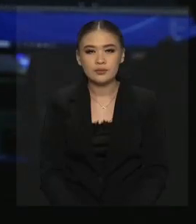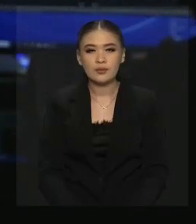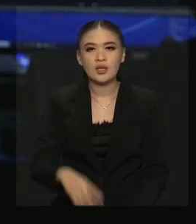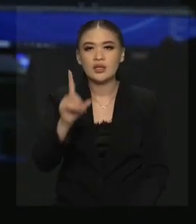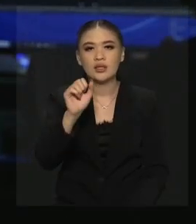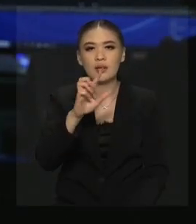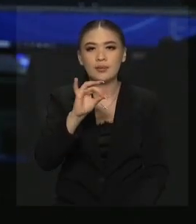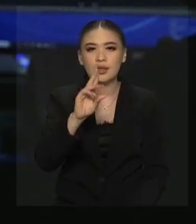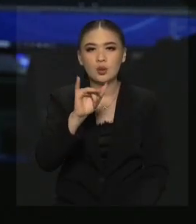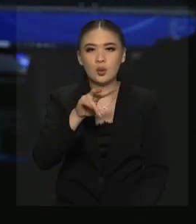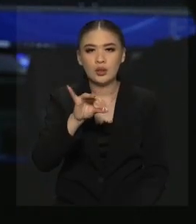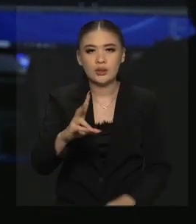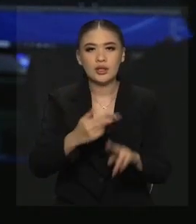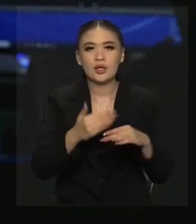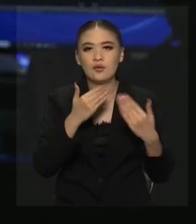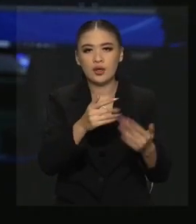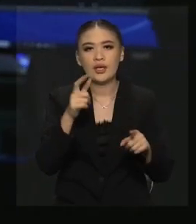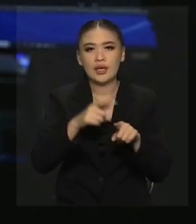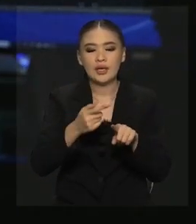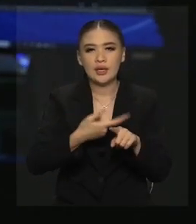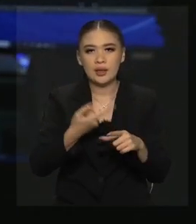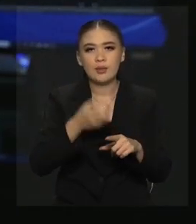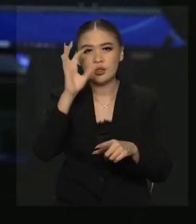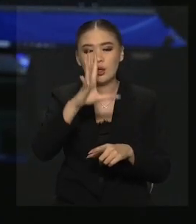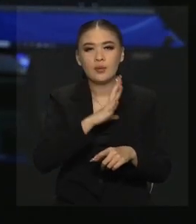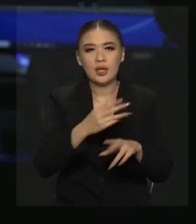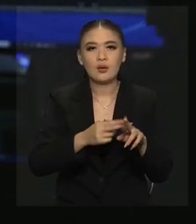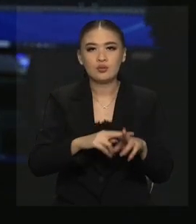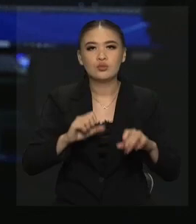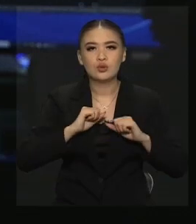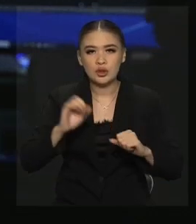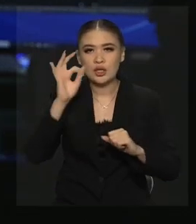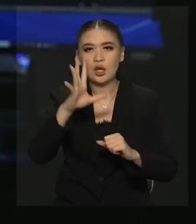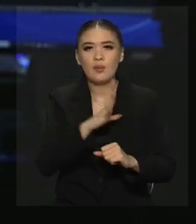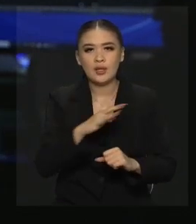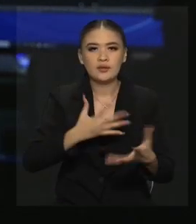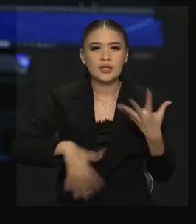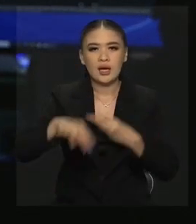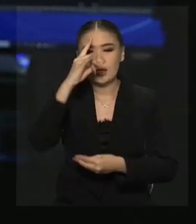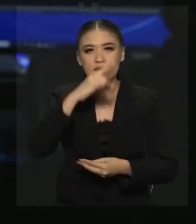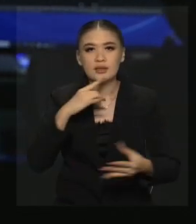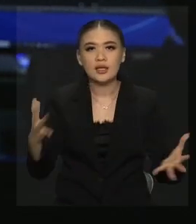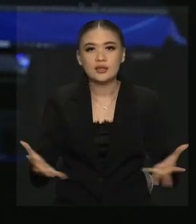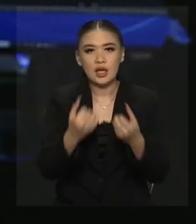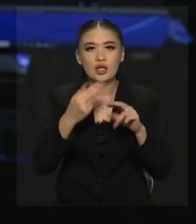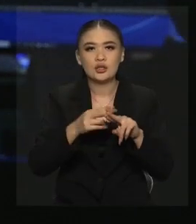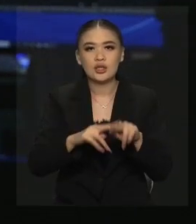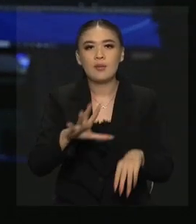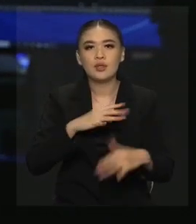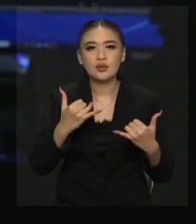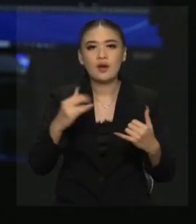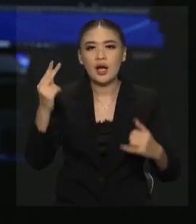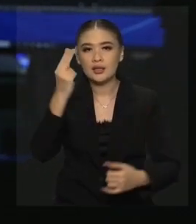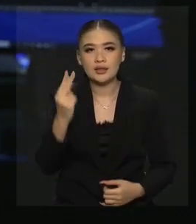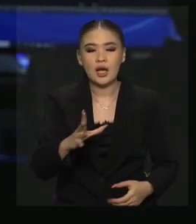Оскар Забикулин. Его имя и подвиг стали синонимами мужества и героизма всех казахстанских спасателей. Сегодня в Астане